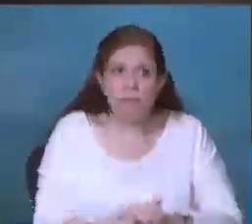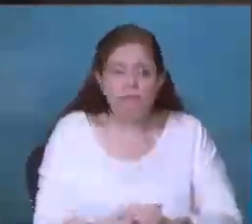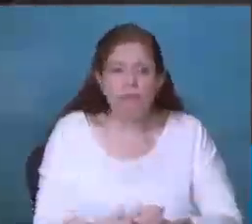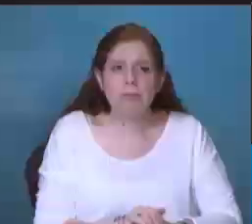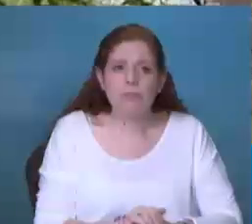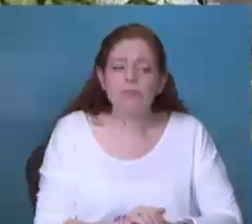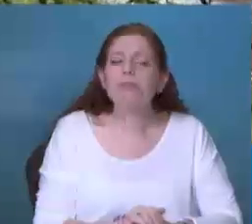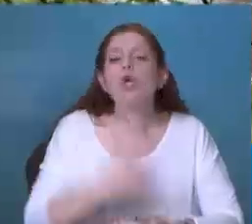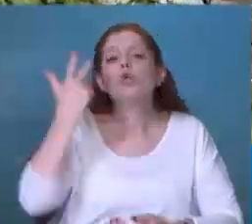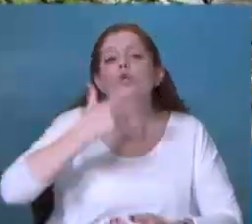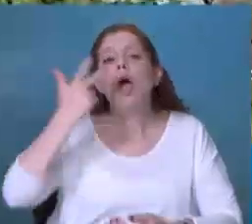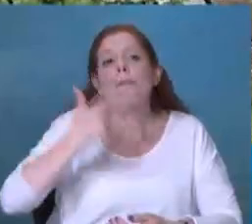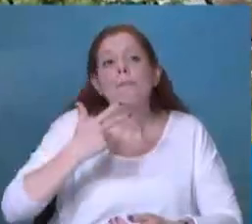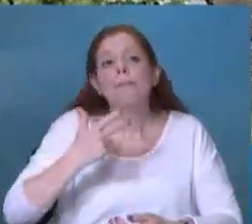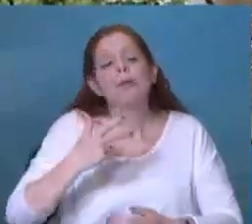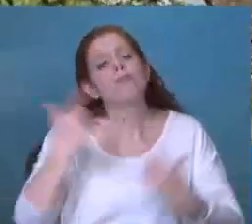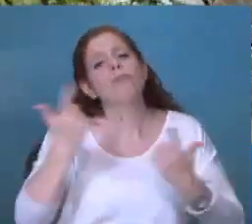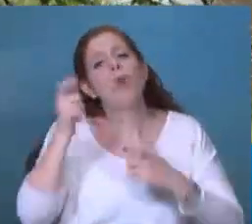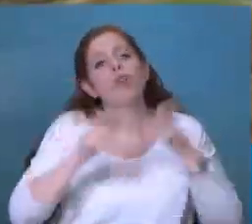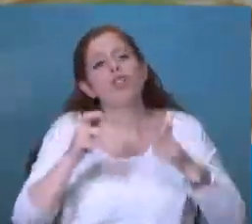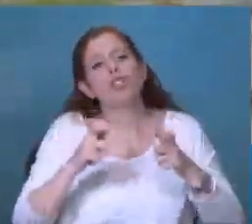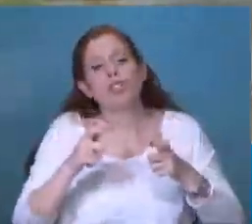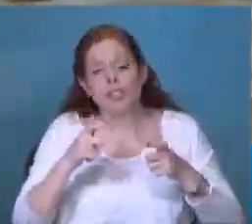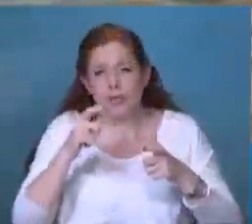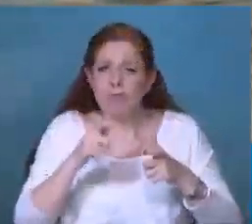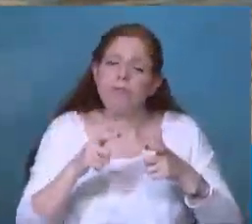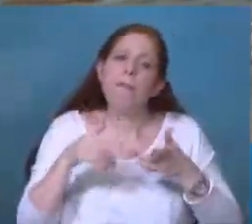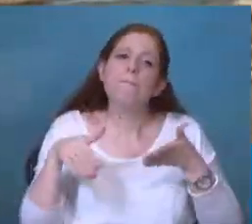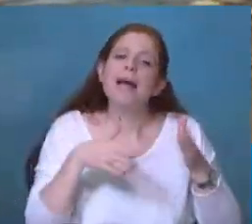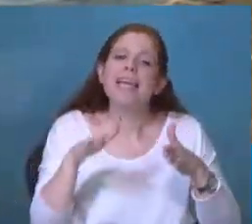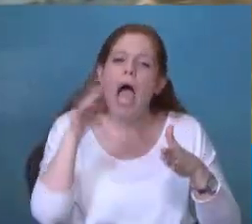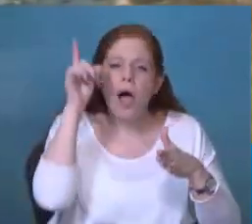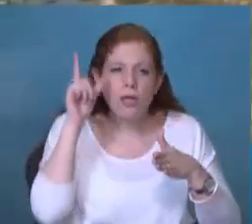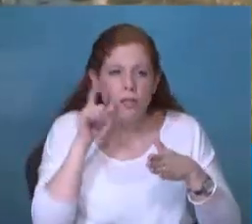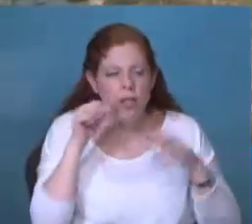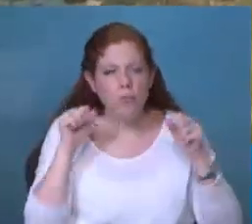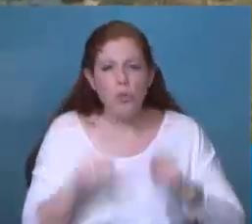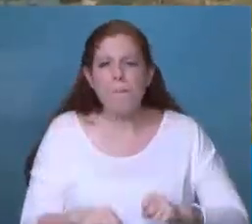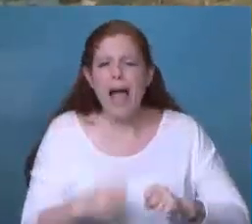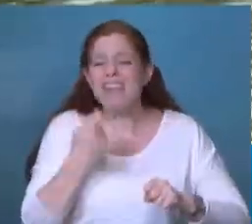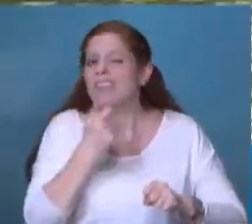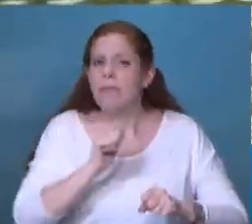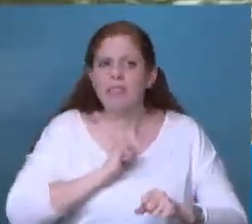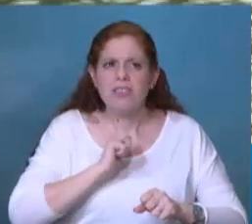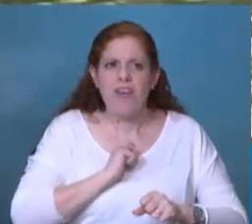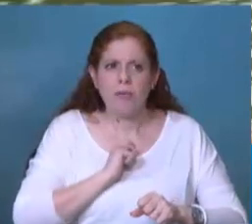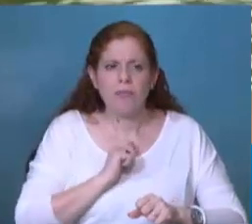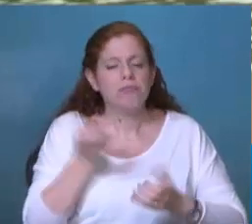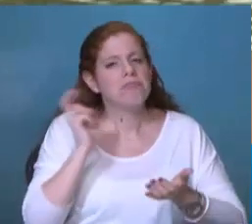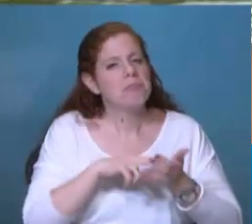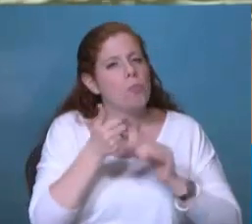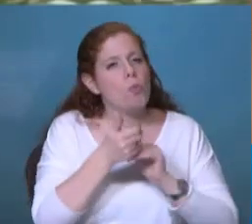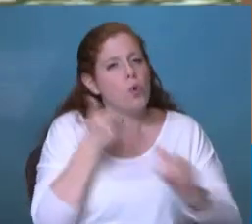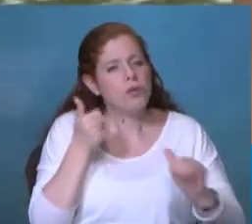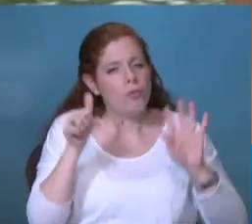תמשיך לחצות. שלושה ימים בילו אנשי יחידת החילוץ באימונים בנהר הירדן. המשמעת כאן כמעט צבאית. הקמנו מוקדם מאוד,